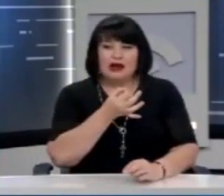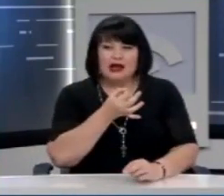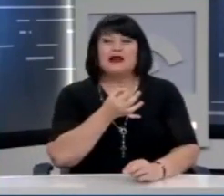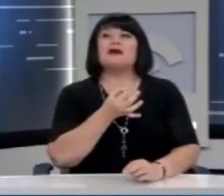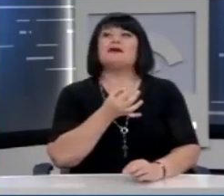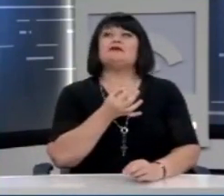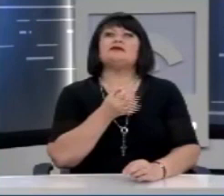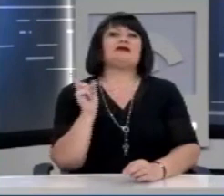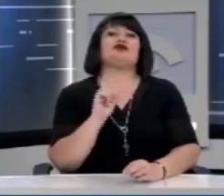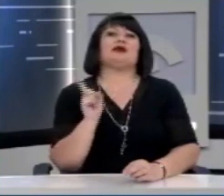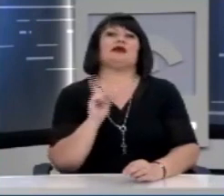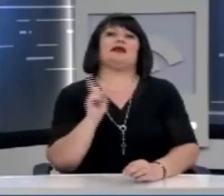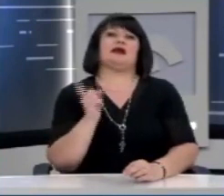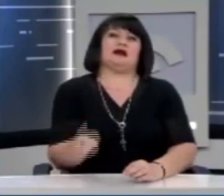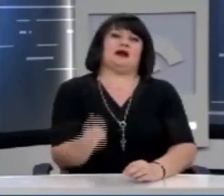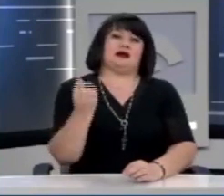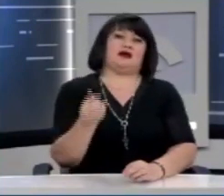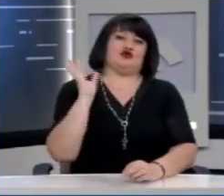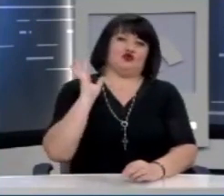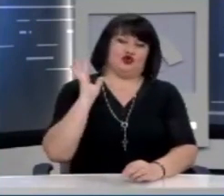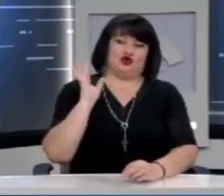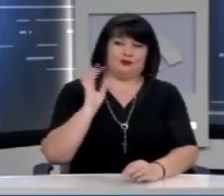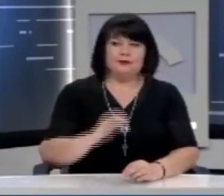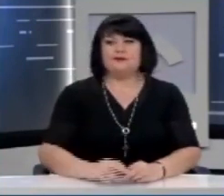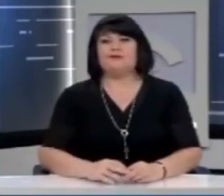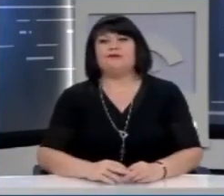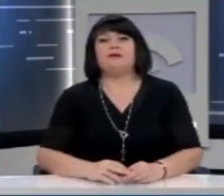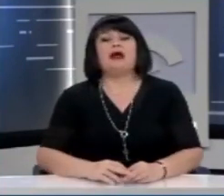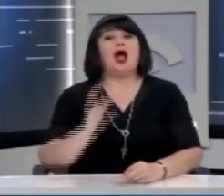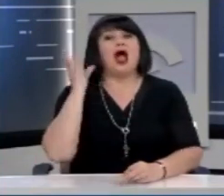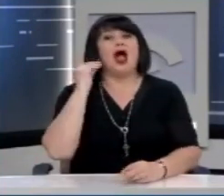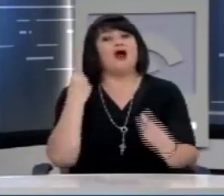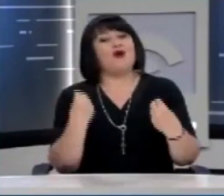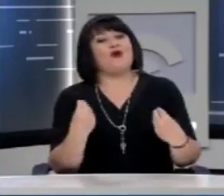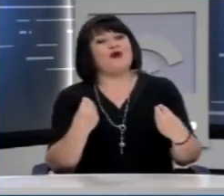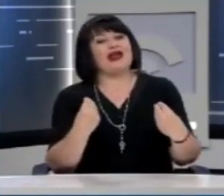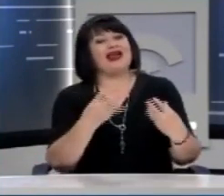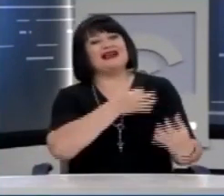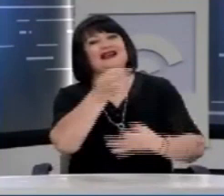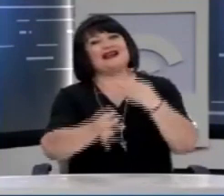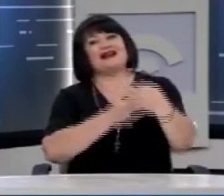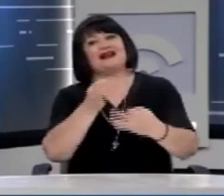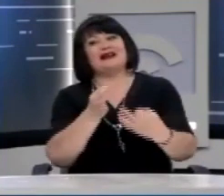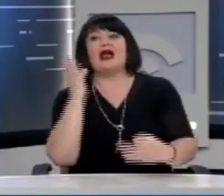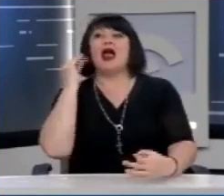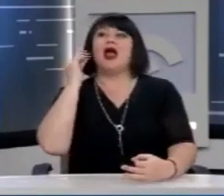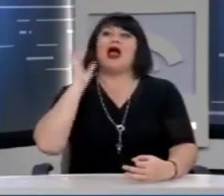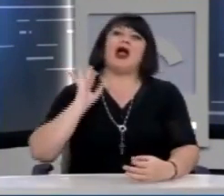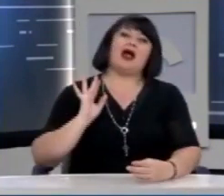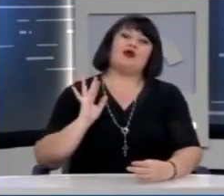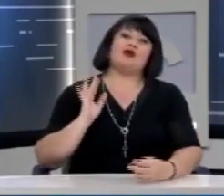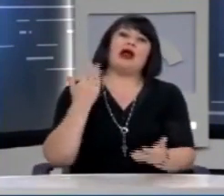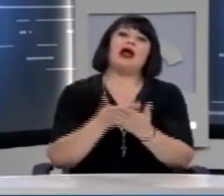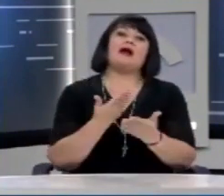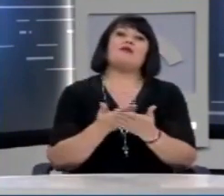ομίλων, δεν είναι καθόλου καινούριο. Μπορεί να ακούγεται ωραία στα αυτιά, όμως έχει αποδειχθεί